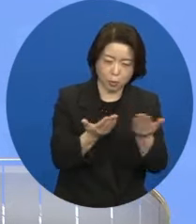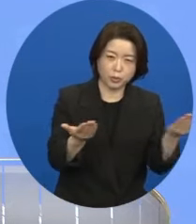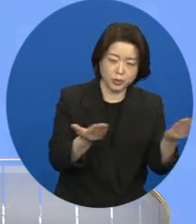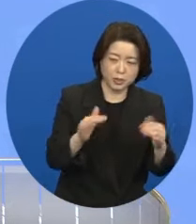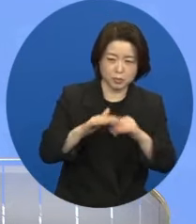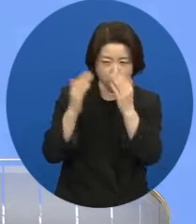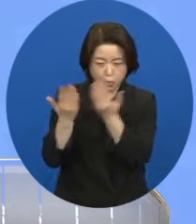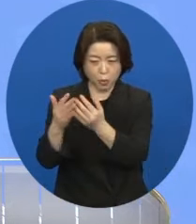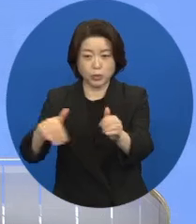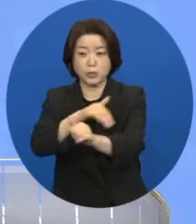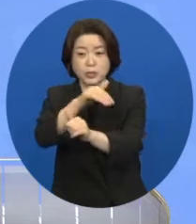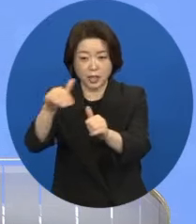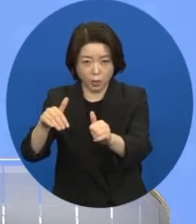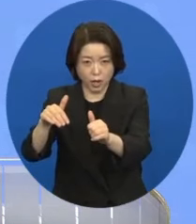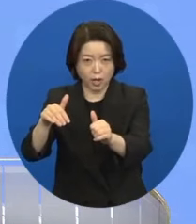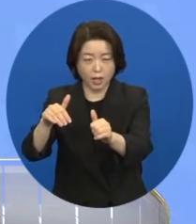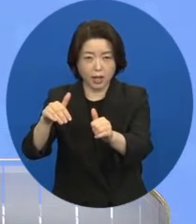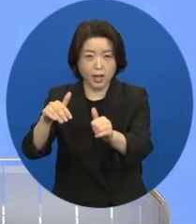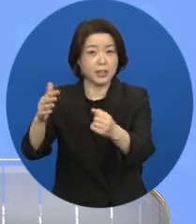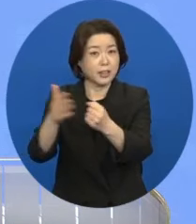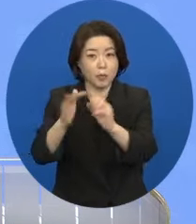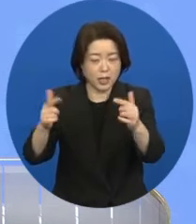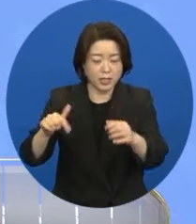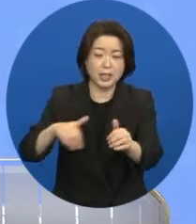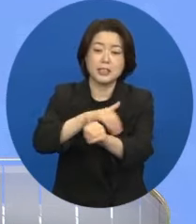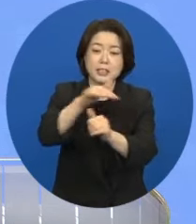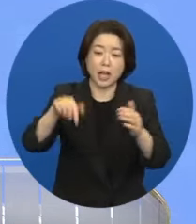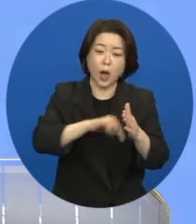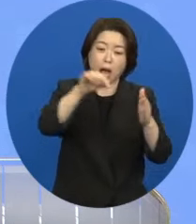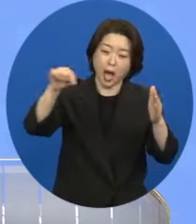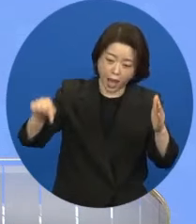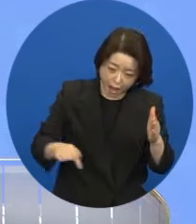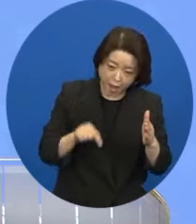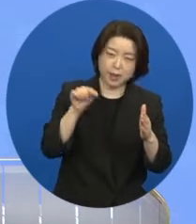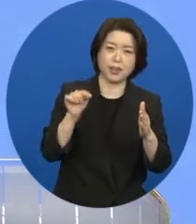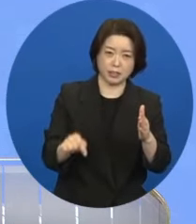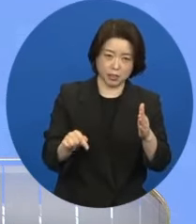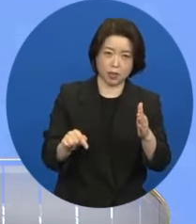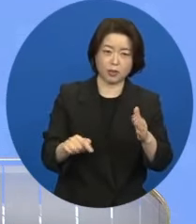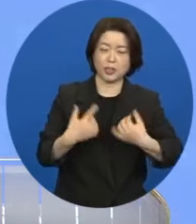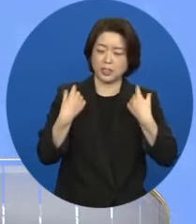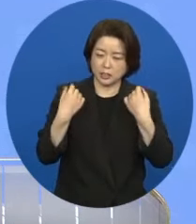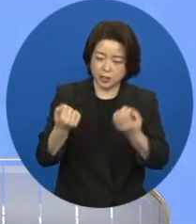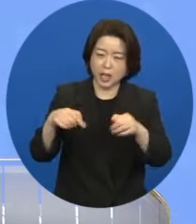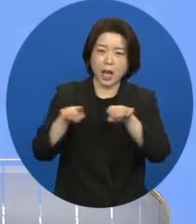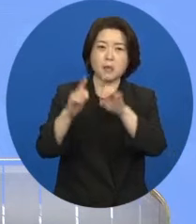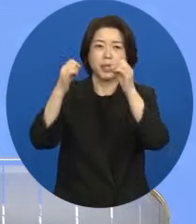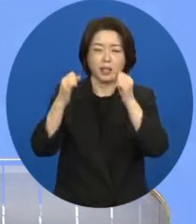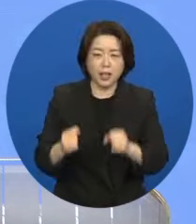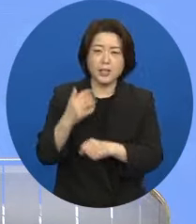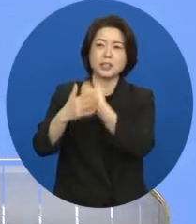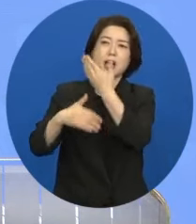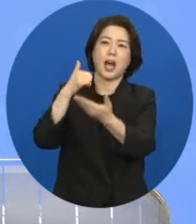상황 안에서 그 상속에서 히 함하는